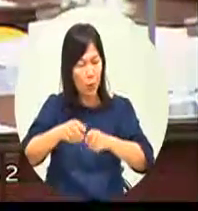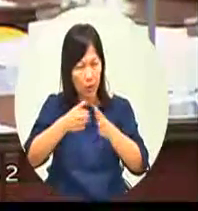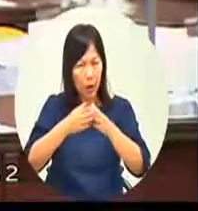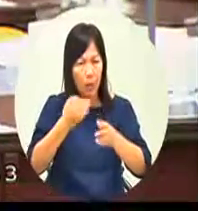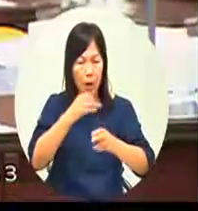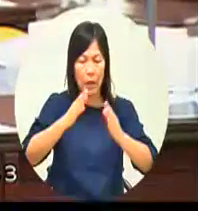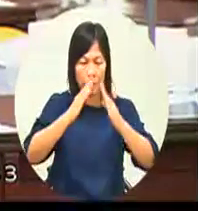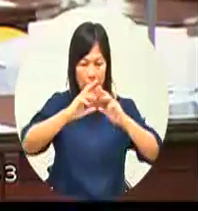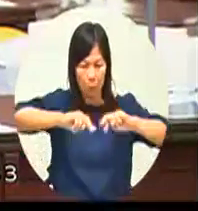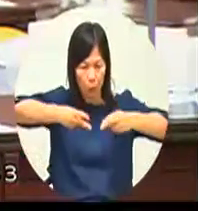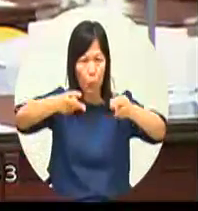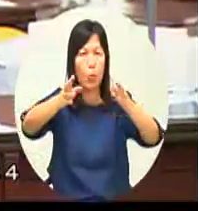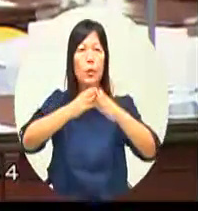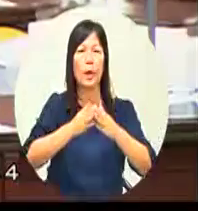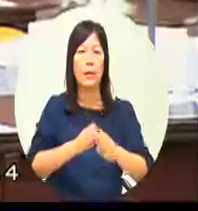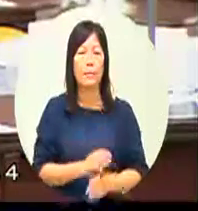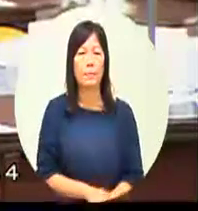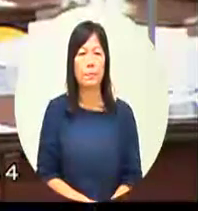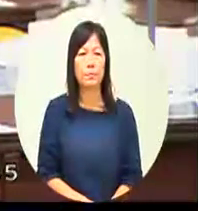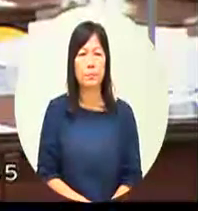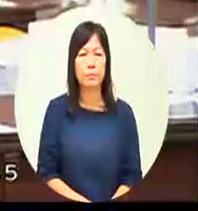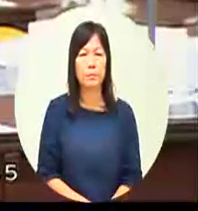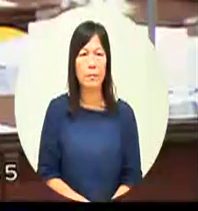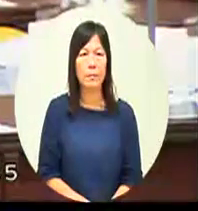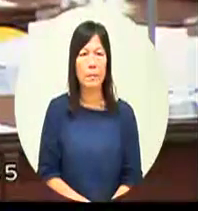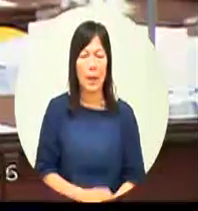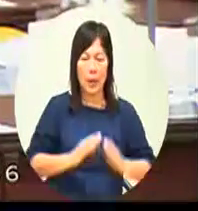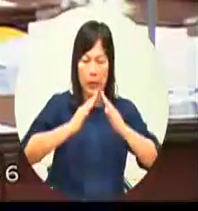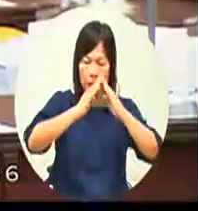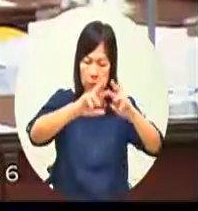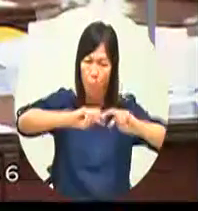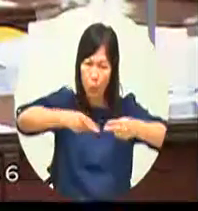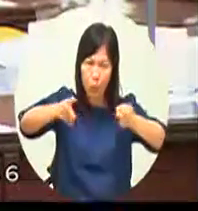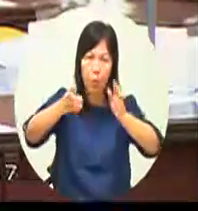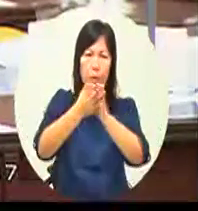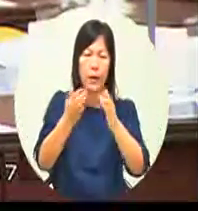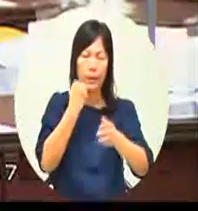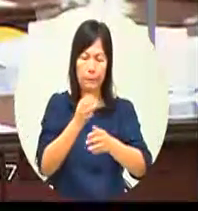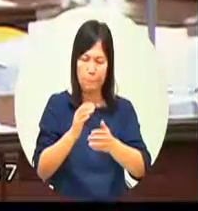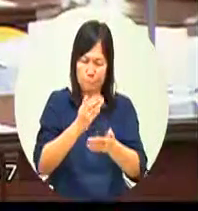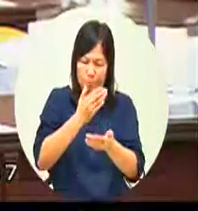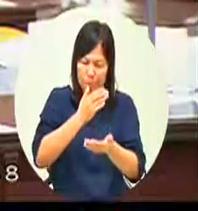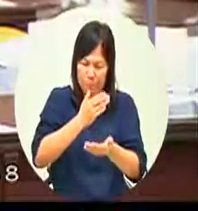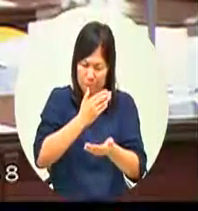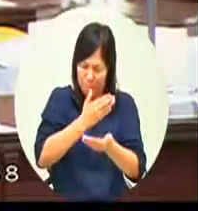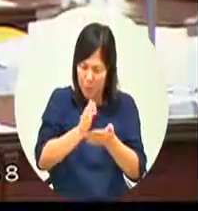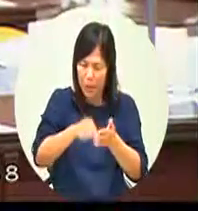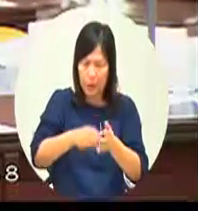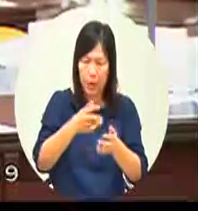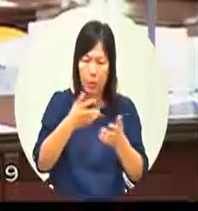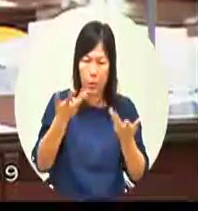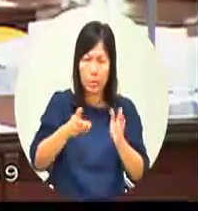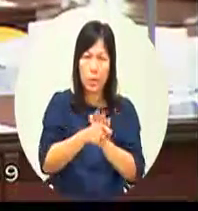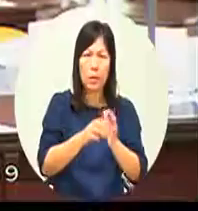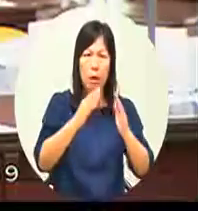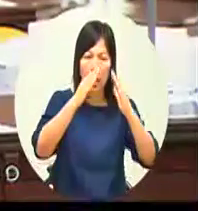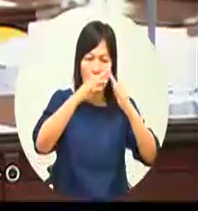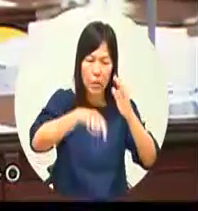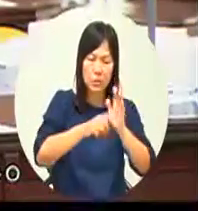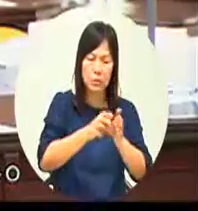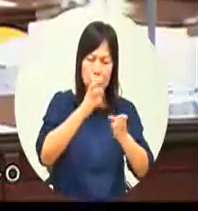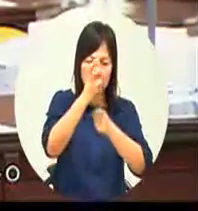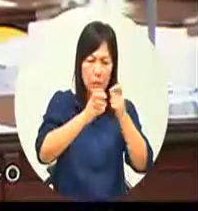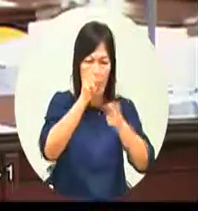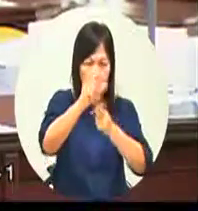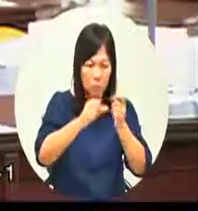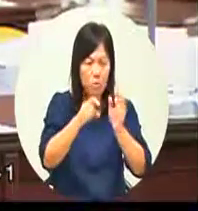嘛。吼、哦，你拄啊归根的对不对？彻底解决这个问题啊！因为一间厝的立起三十五年对不对？